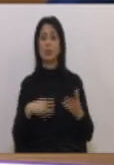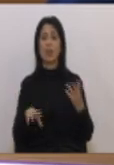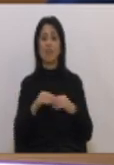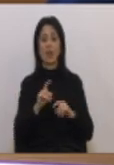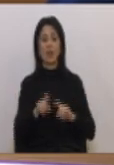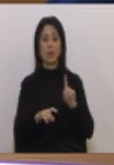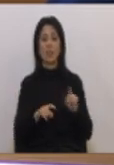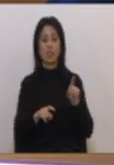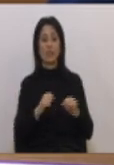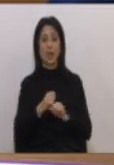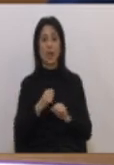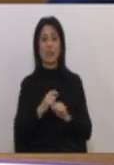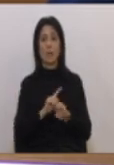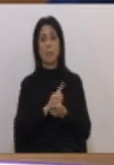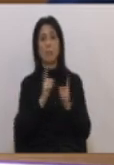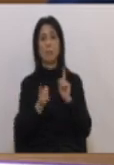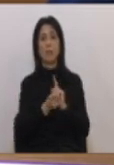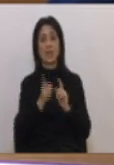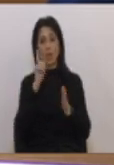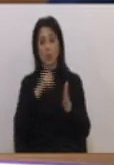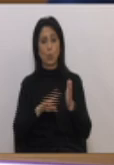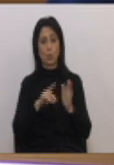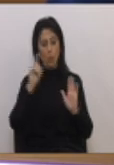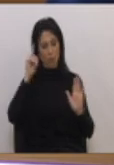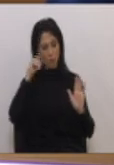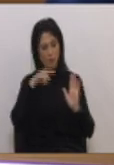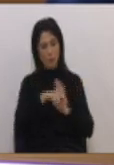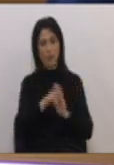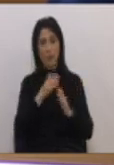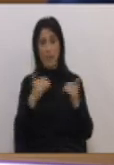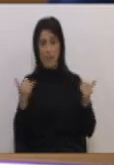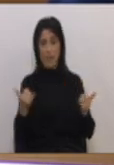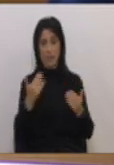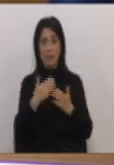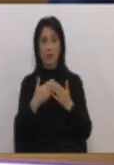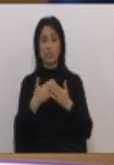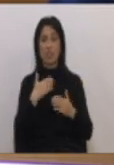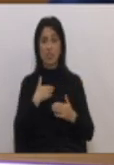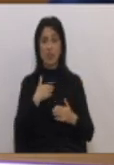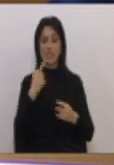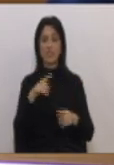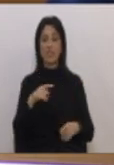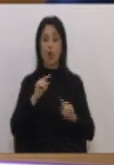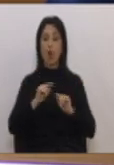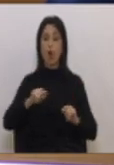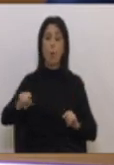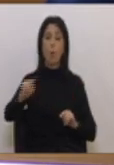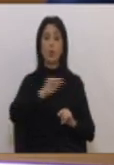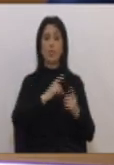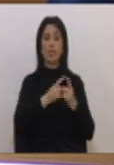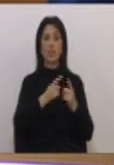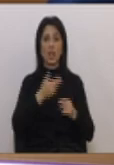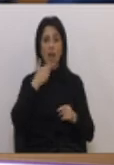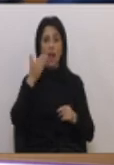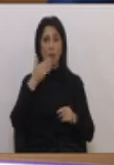ნაბიჯი, რასაც თქვენ დგამთ პირიქით უნდობლობას აღვივებს და აჩენს. Აი დღეს მაგალითად ჩვენს სხვა ჩვენი ოპოზიციური კოლეგებიც